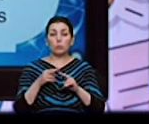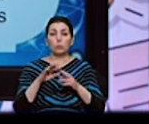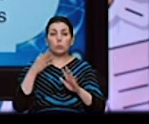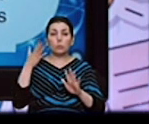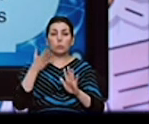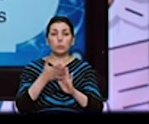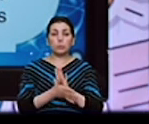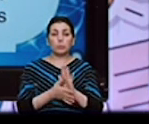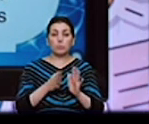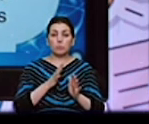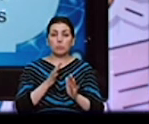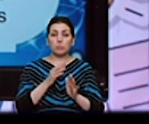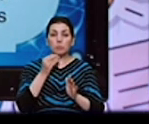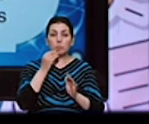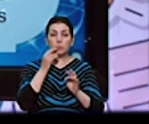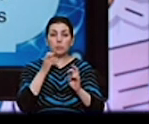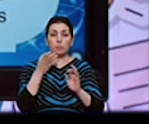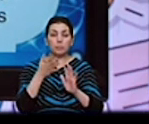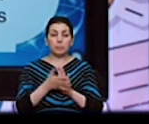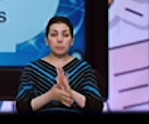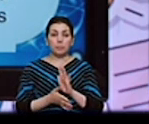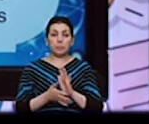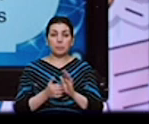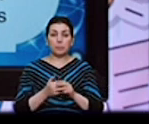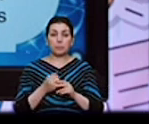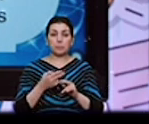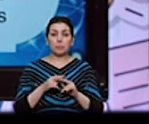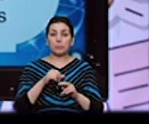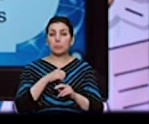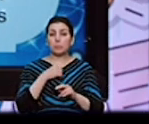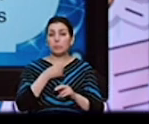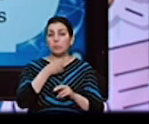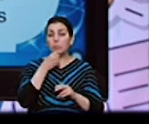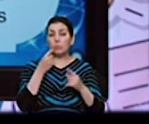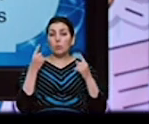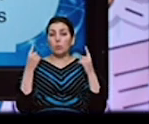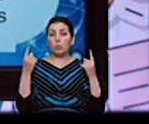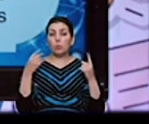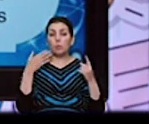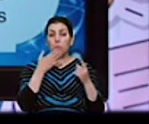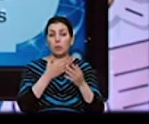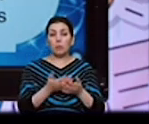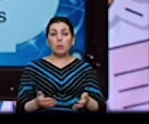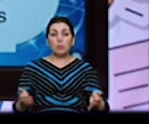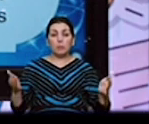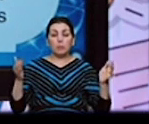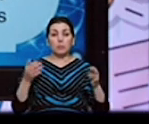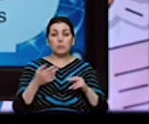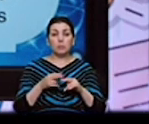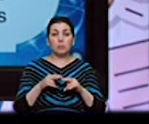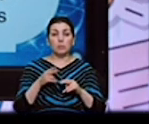mana shuncha masalliq sarflangan ekan. Eng katta ulkan palov esa